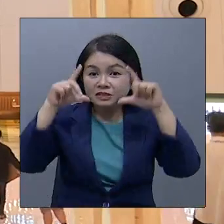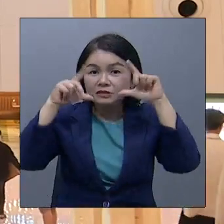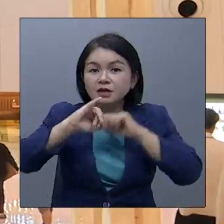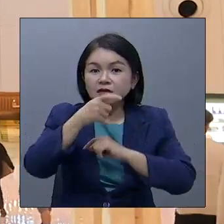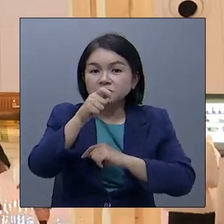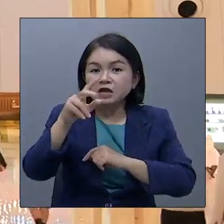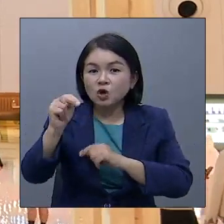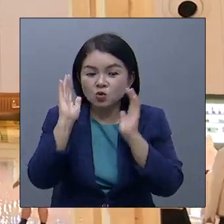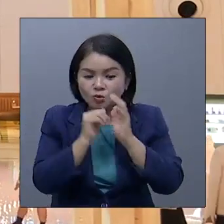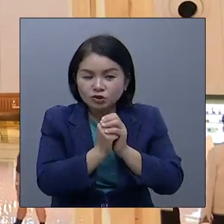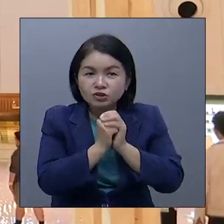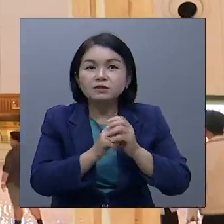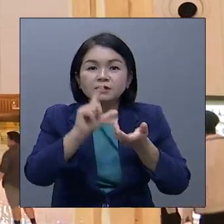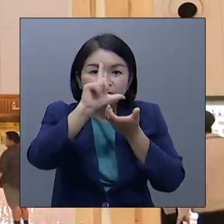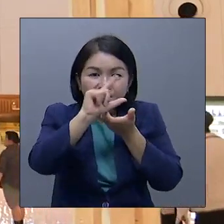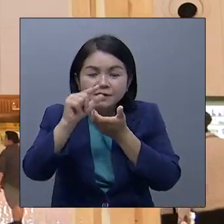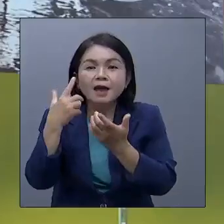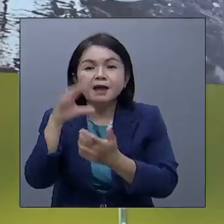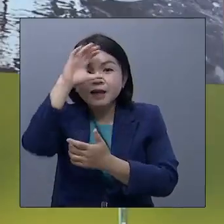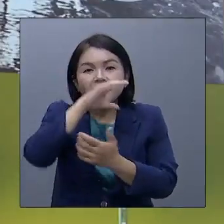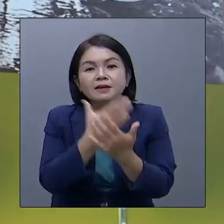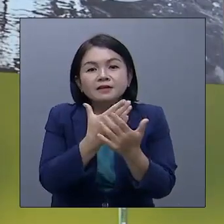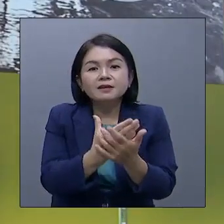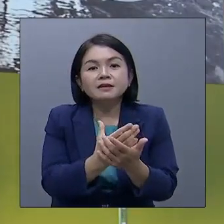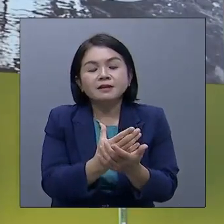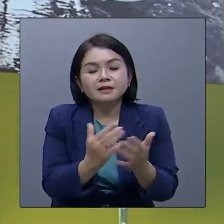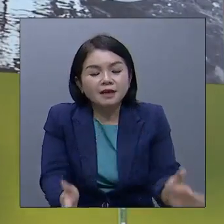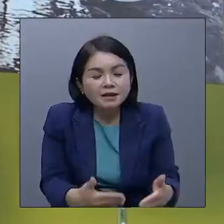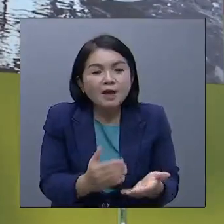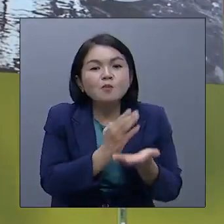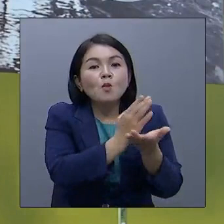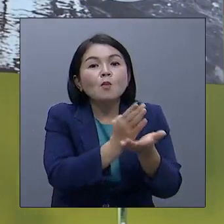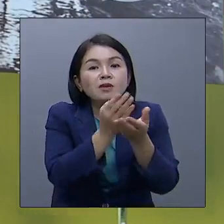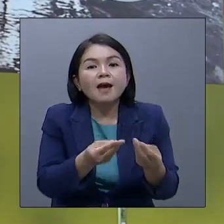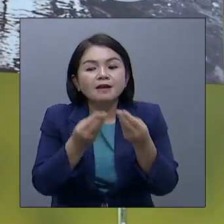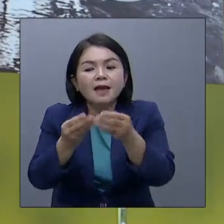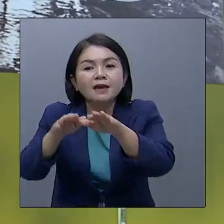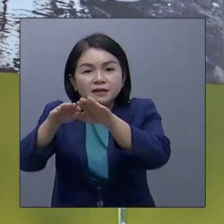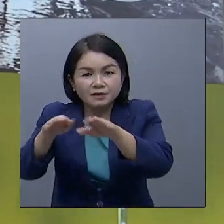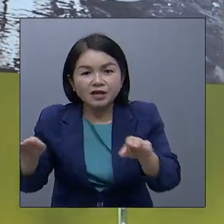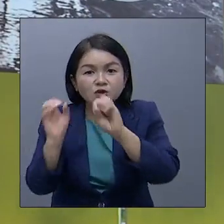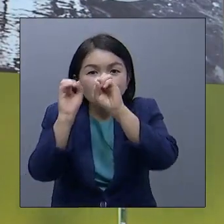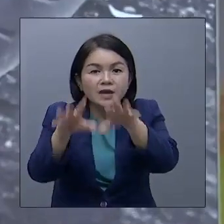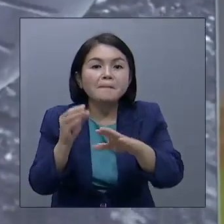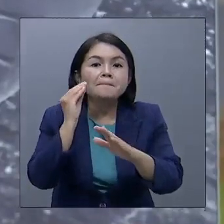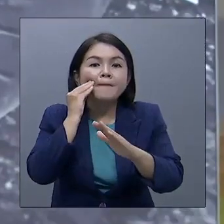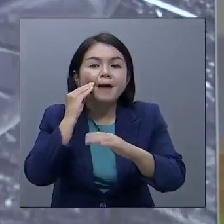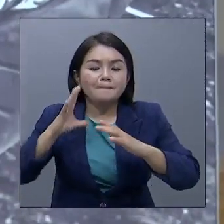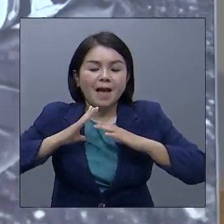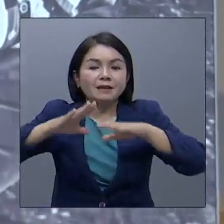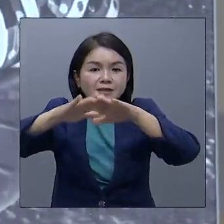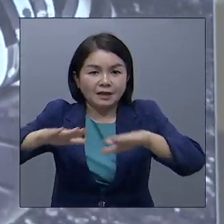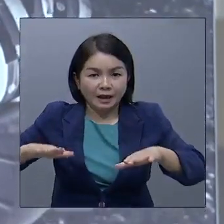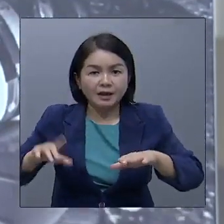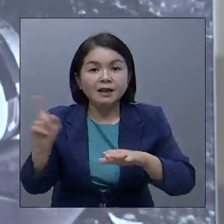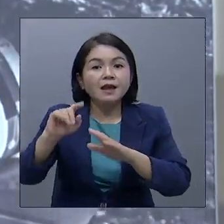พอิสระชาวจีนซึ่งรายได้ทั้งหมดจากการจำหน่ายภาพถ่ายเหล่านี้จะมอบให้กับเด็กกำพร้าที่บ้านพักเด็ก Leadership Home อำเภอเชีย